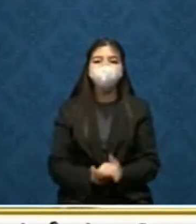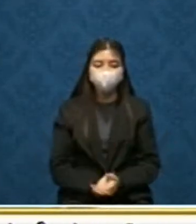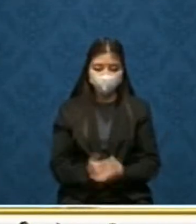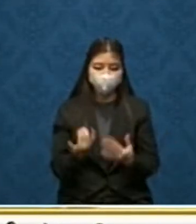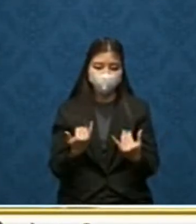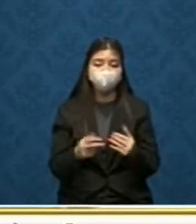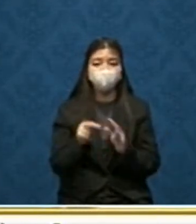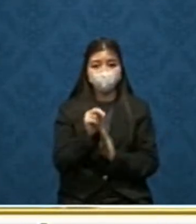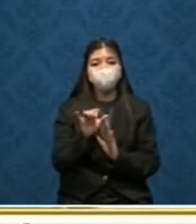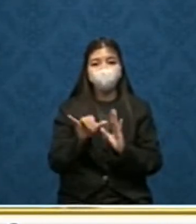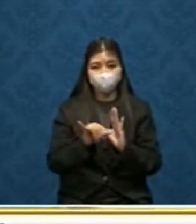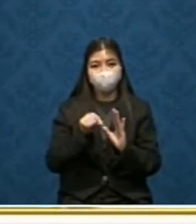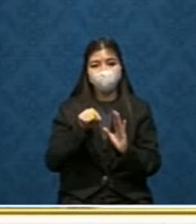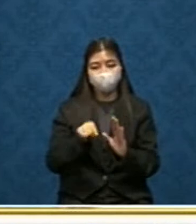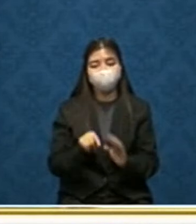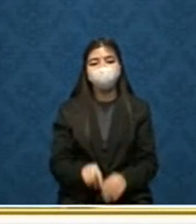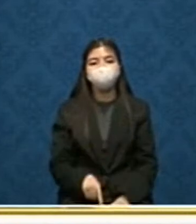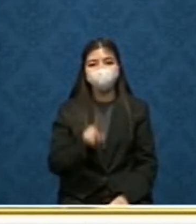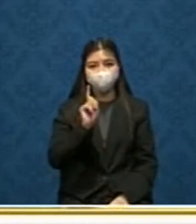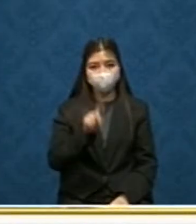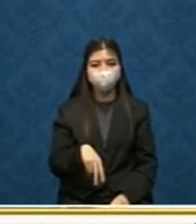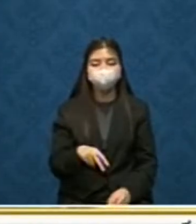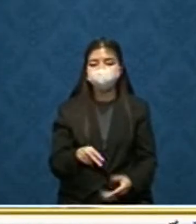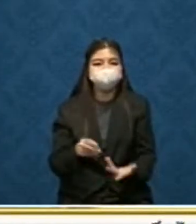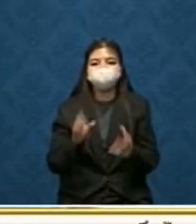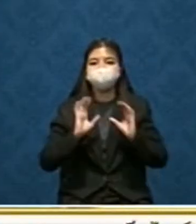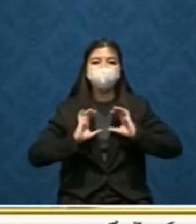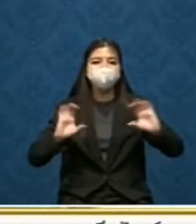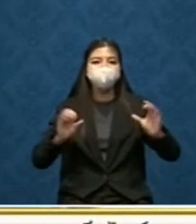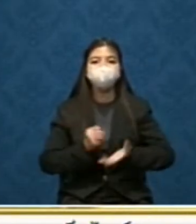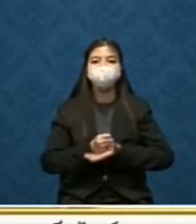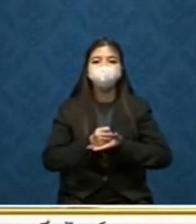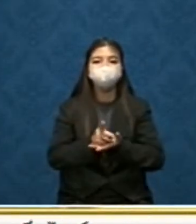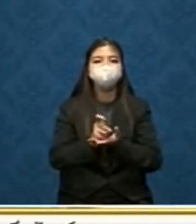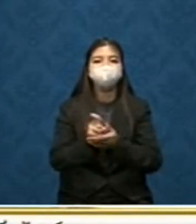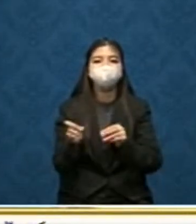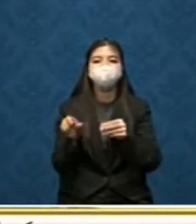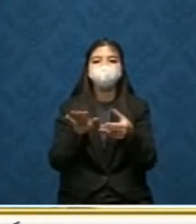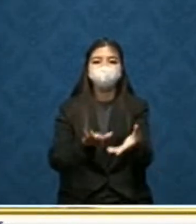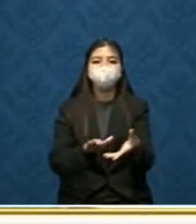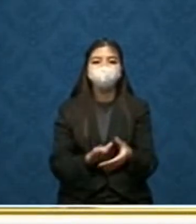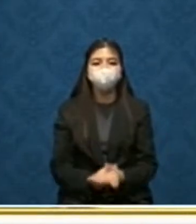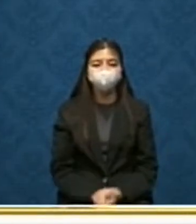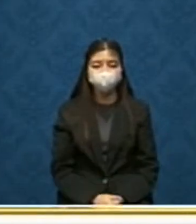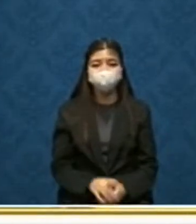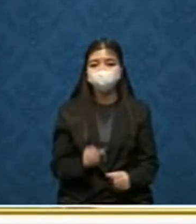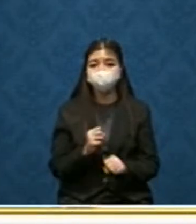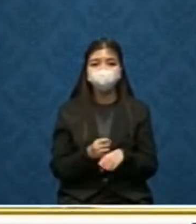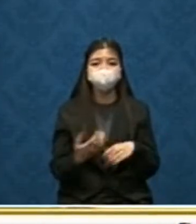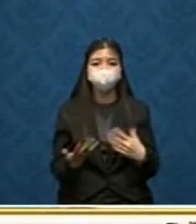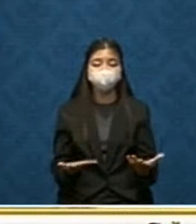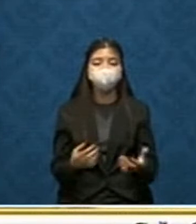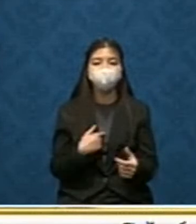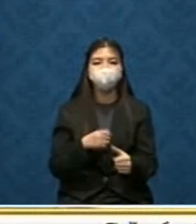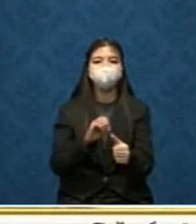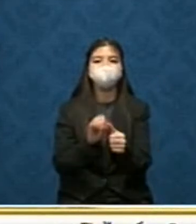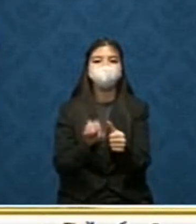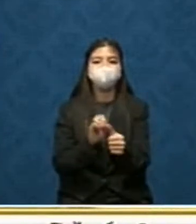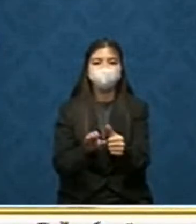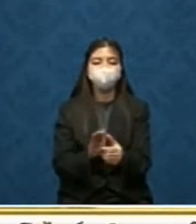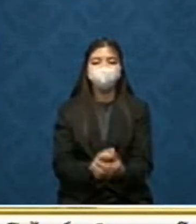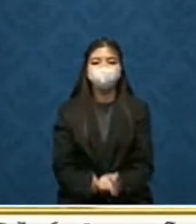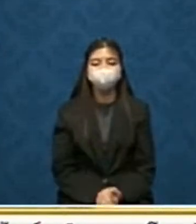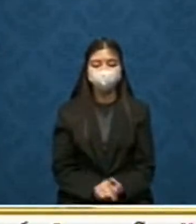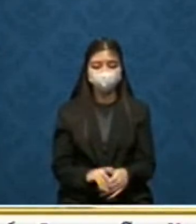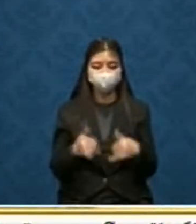ี่คืนโยบายข้อนี้ที่ลตรบานร้มเหลวแล้จะเอาอยางไรถ้าให้เราแนะนำว่าผมแนะนำ